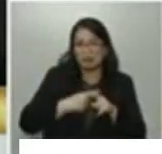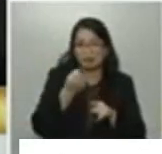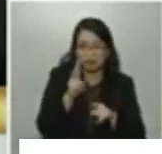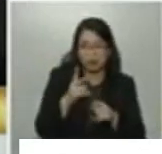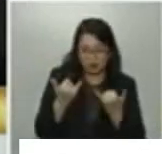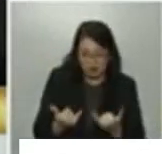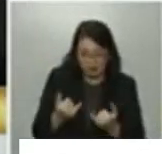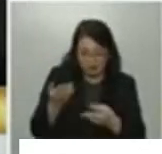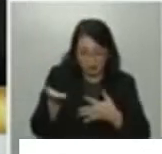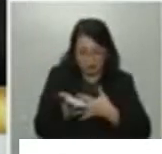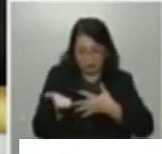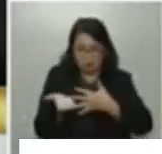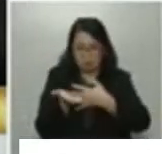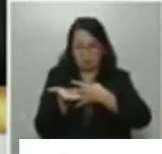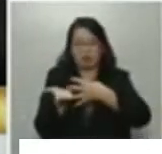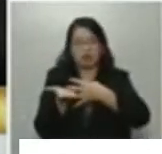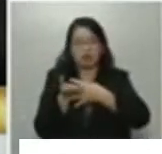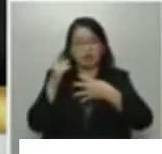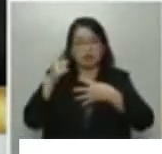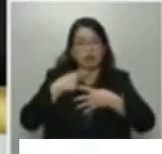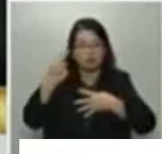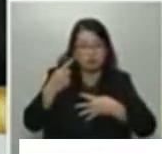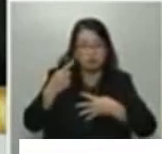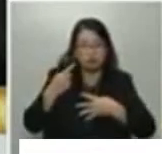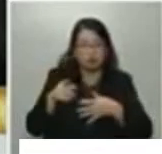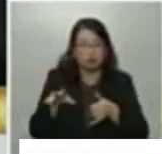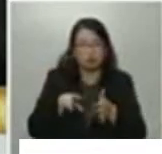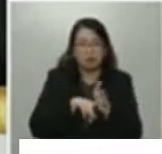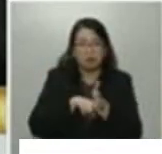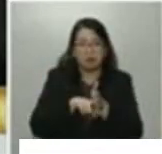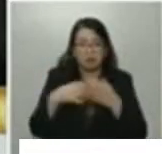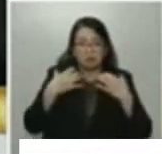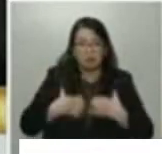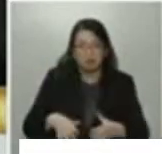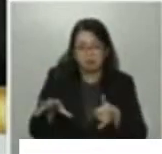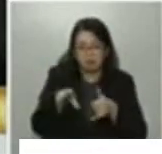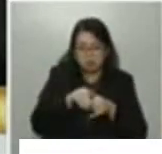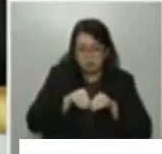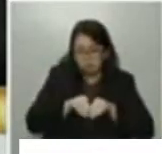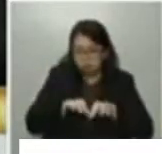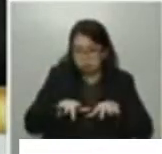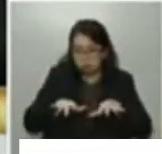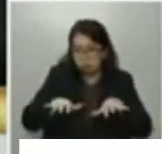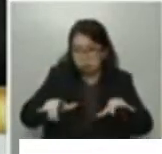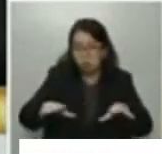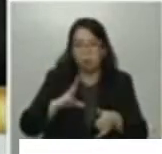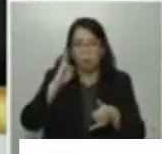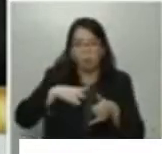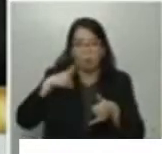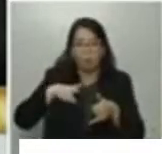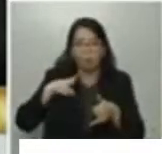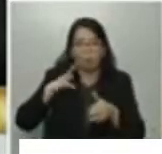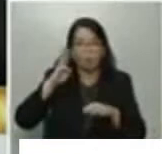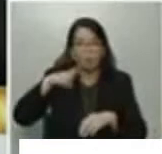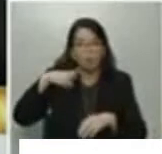ครับไม่ถึง1เดือนมีผู้ติดเชื้อเพิ่มขึ้นถึง 6,000 คนแล้วเทียบ